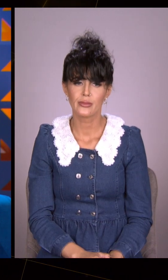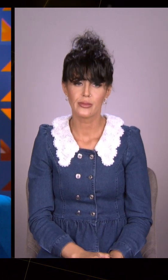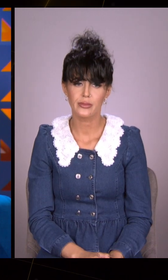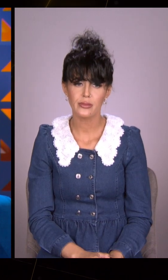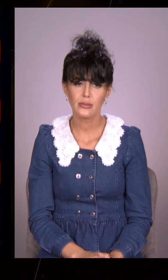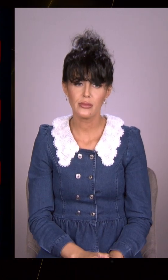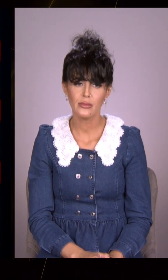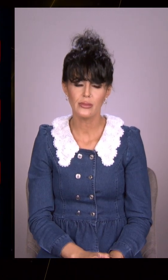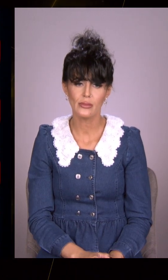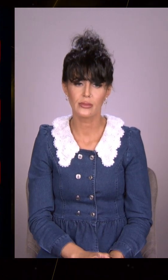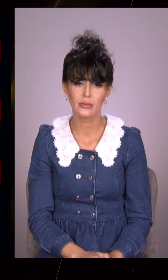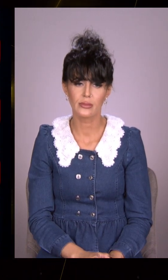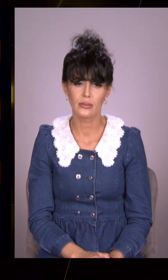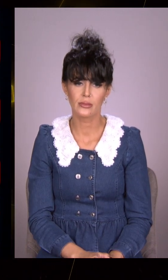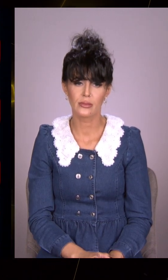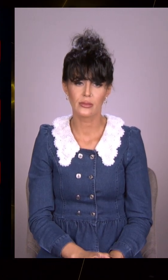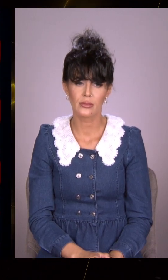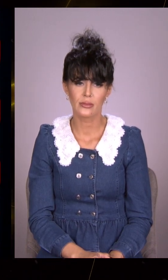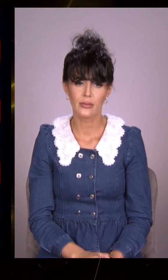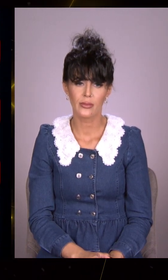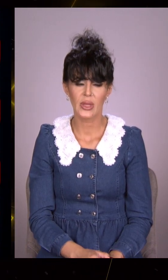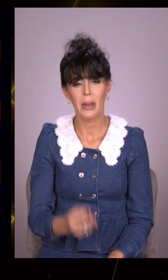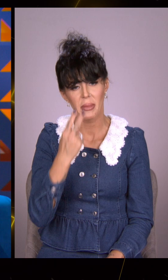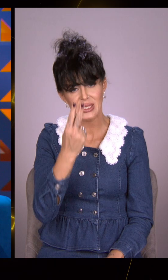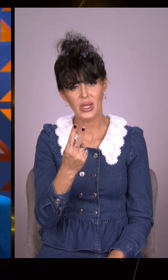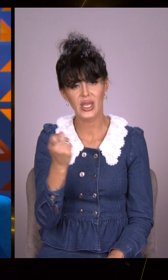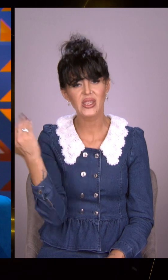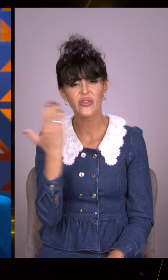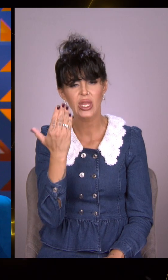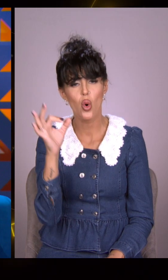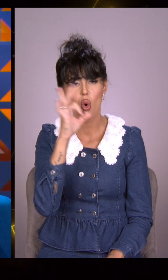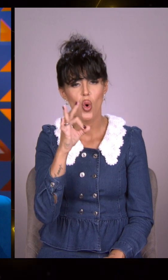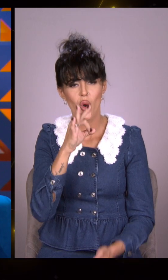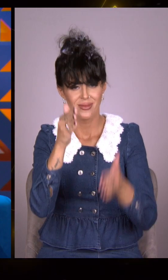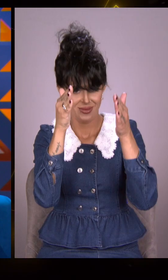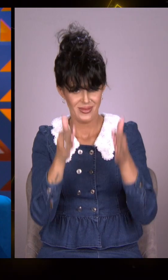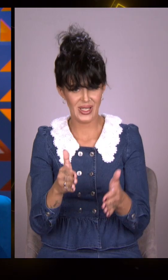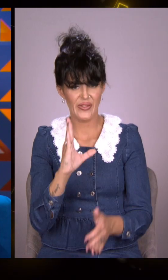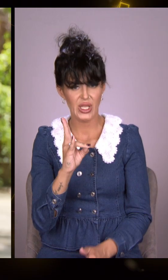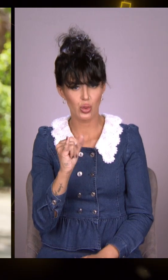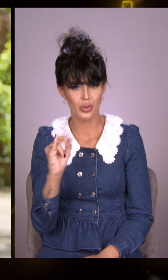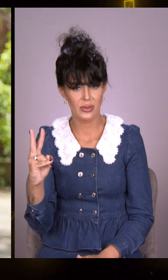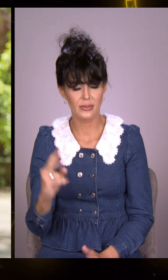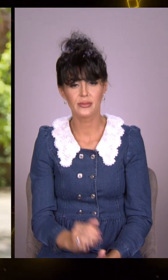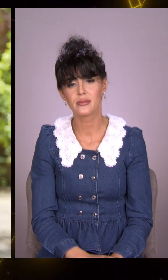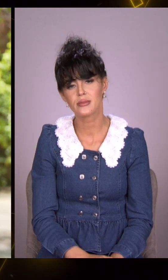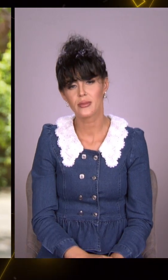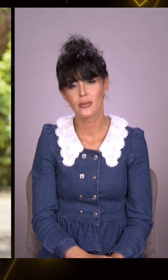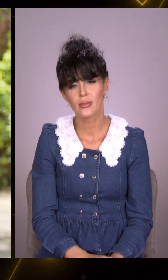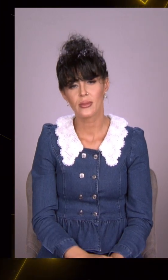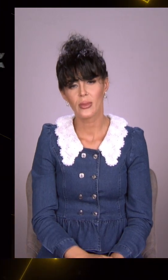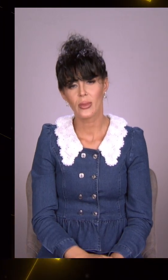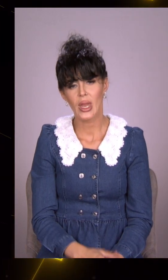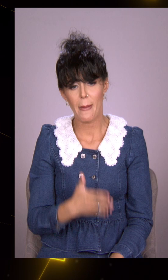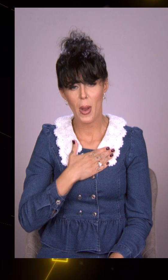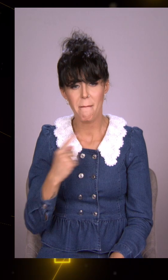що сталося, ми подивимося сюжет про вашого онука. Добре. Це мій перший, єдиний